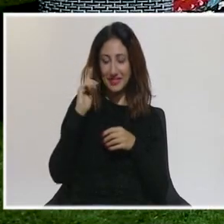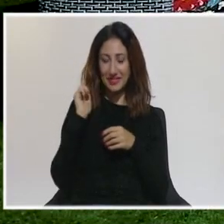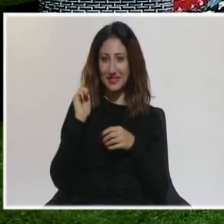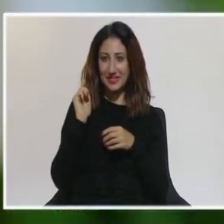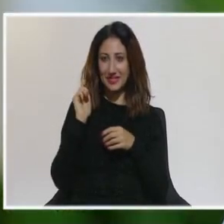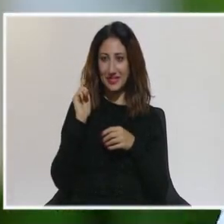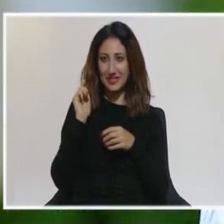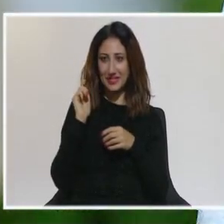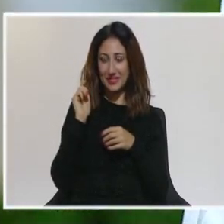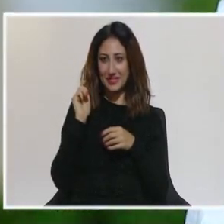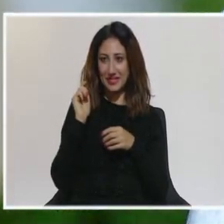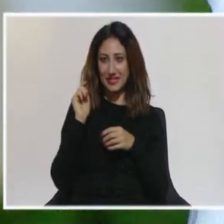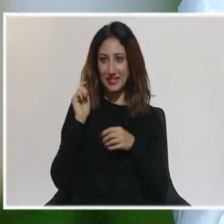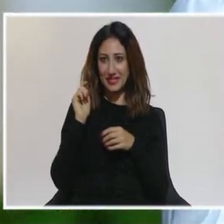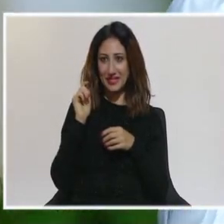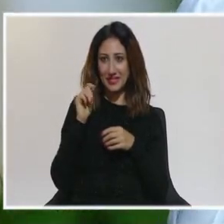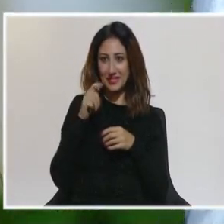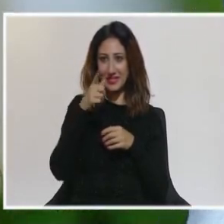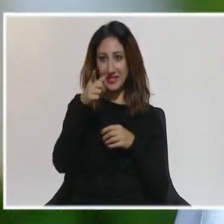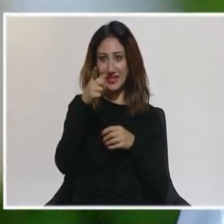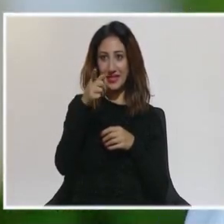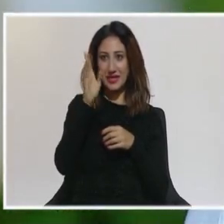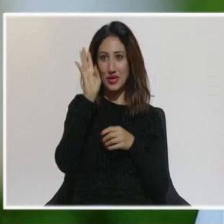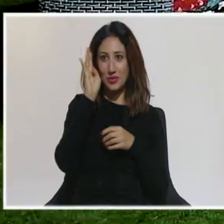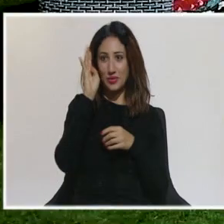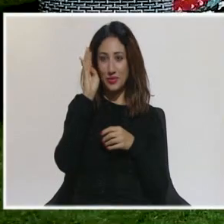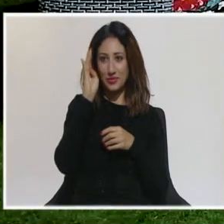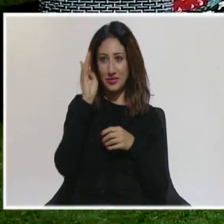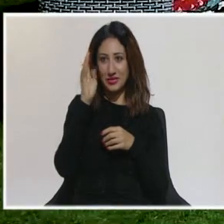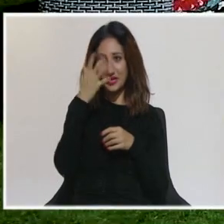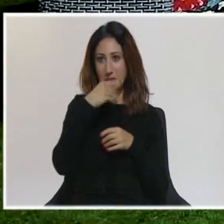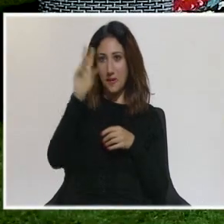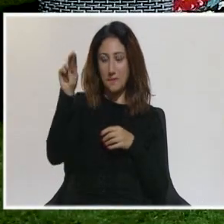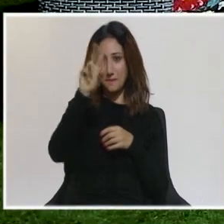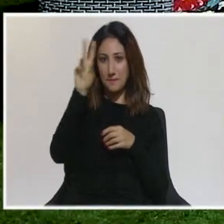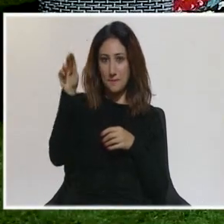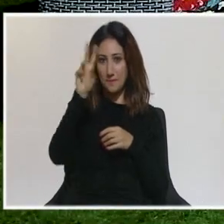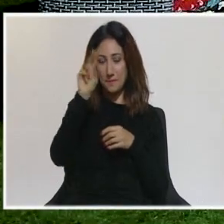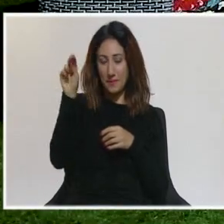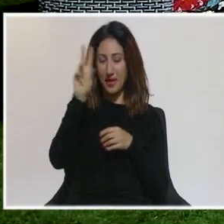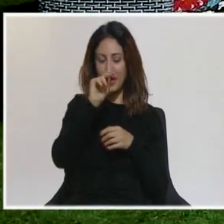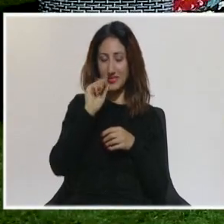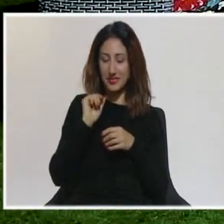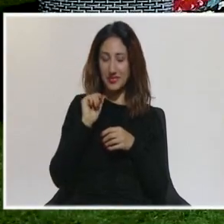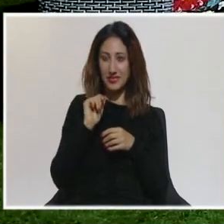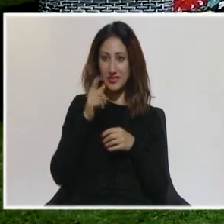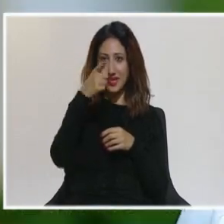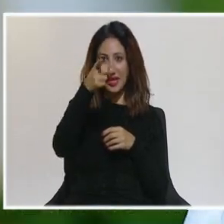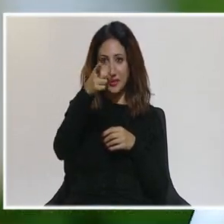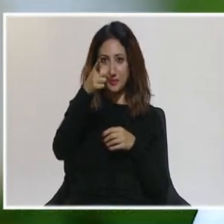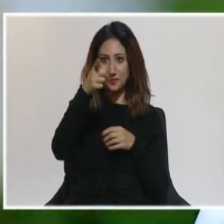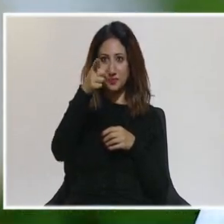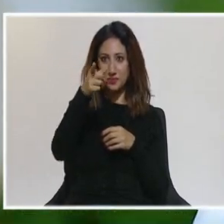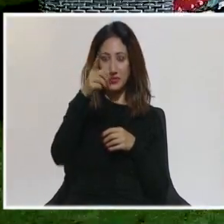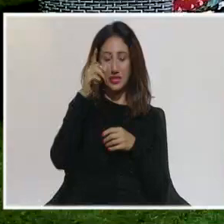دي بقى اجوازهم هم اللي بقى مع بعض. وبالذات الدكتور هيثم جوز دوني، لان اجوازهم